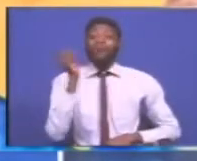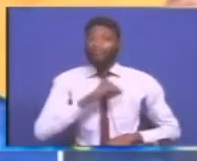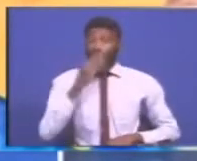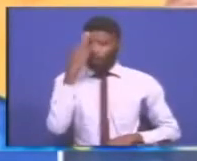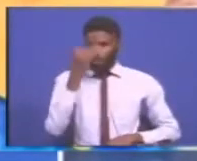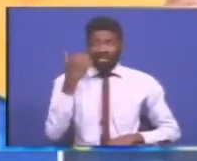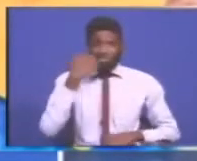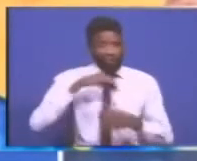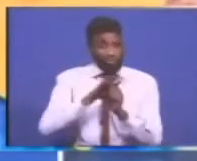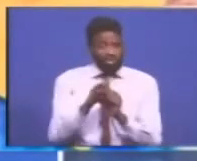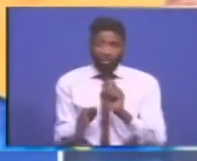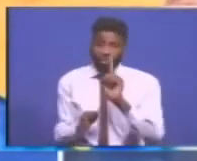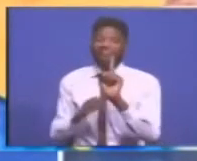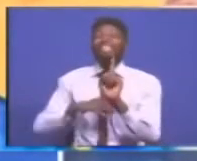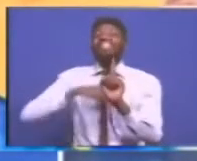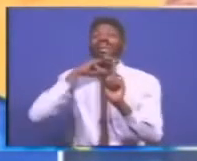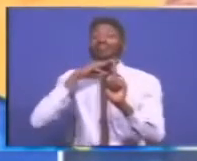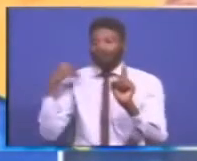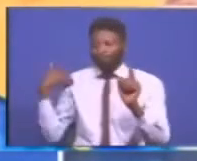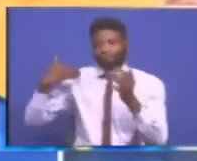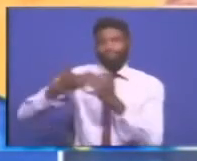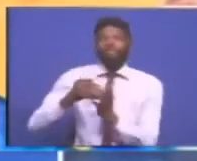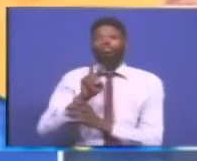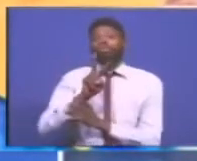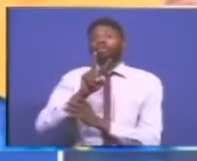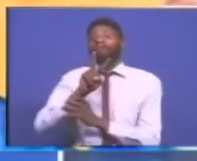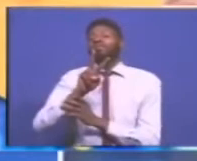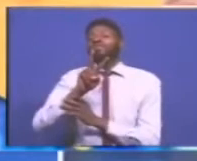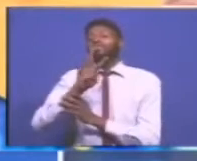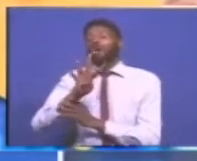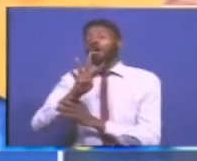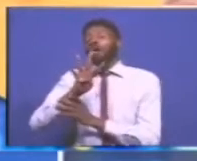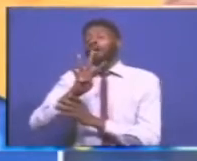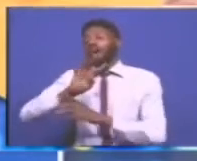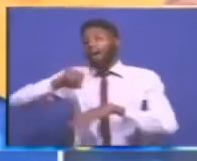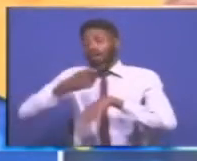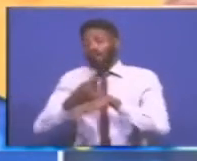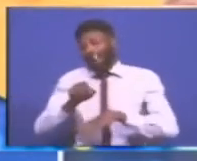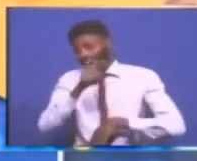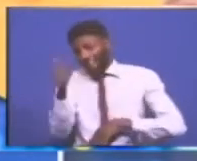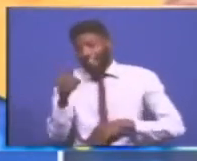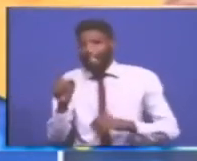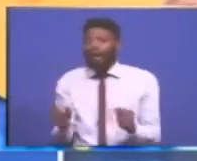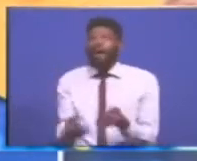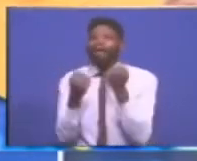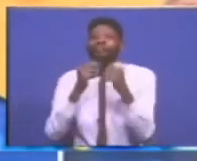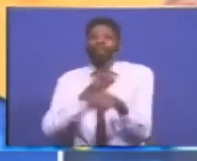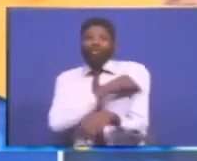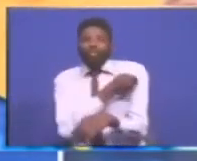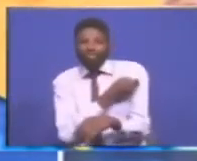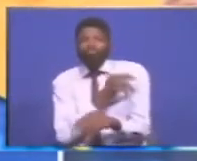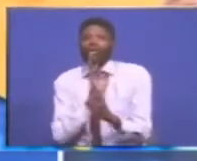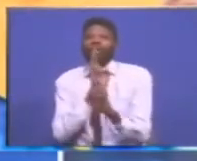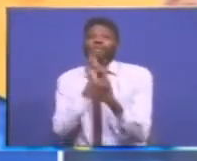ambapo mmoja alifariki katika muda wa saa 24 zilizopita, huku waliosalia wakiripotiwa na vituo vya afya wakiwa